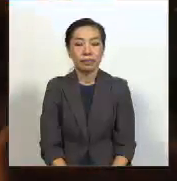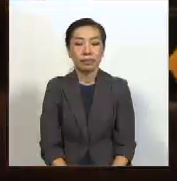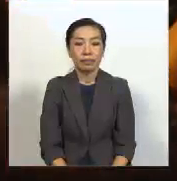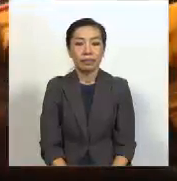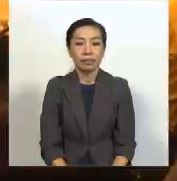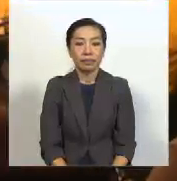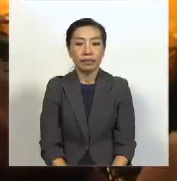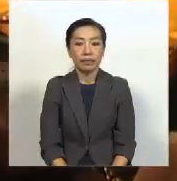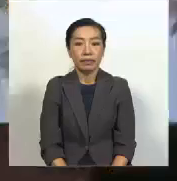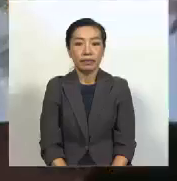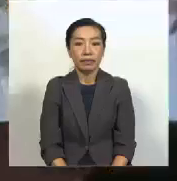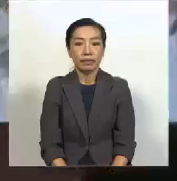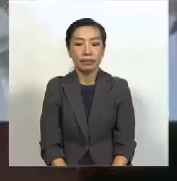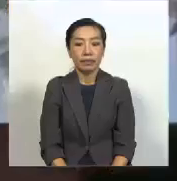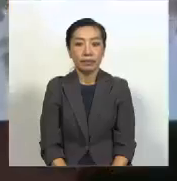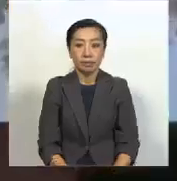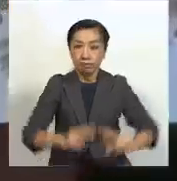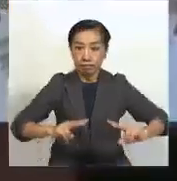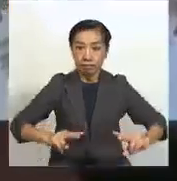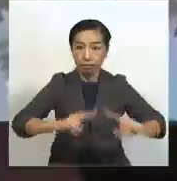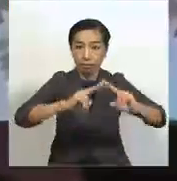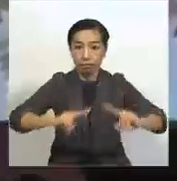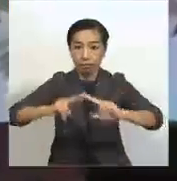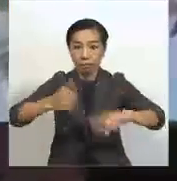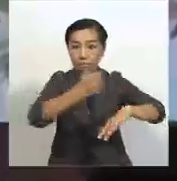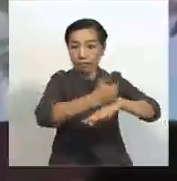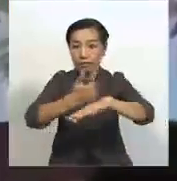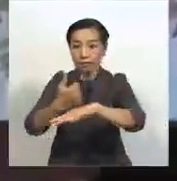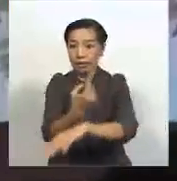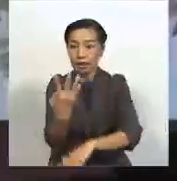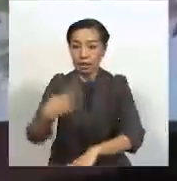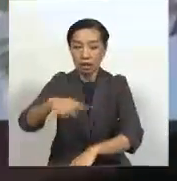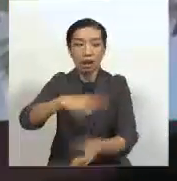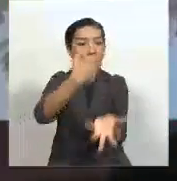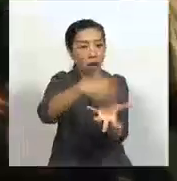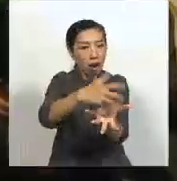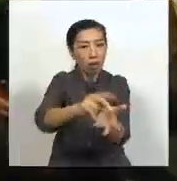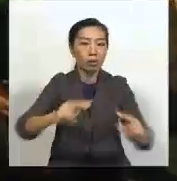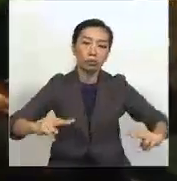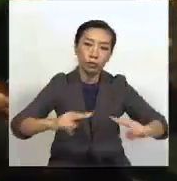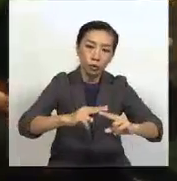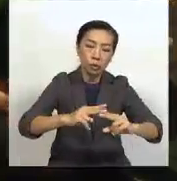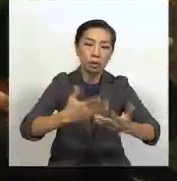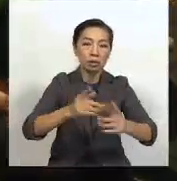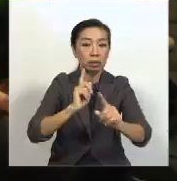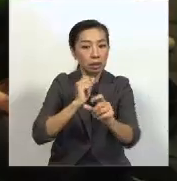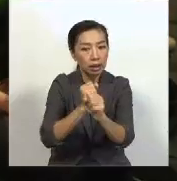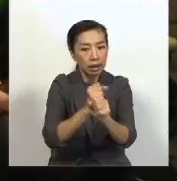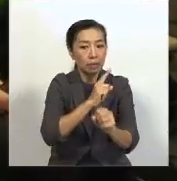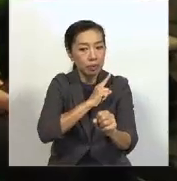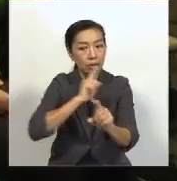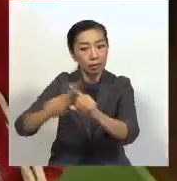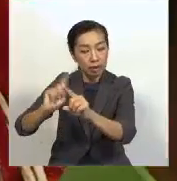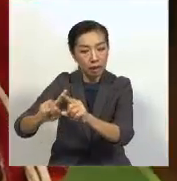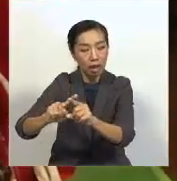ขณะที่รัฐมนตรีทั้ง4กระทรวงก็ได้ขึ้นชี้แจงถึงแนวทางการทำงานของแต่ละกระทรวงในการดำเนินหน้า